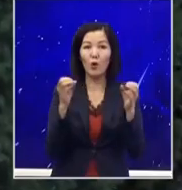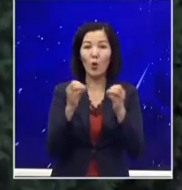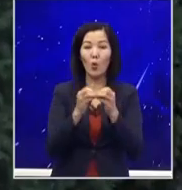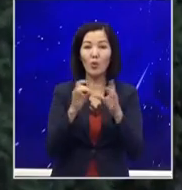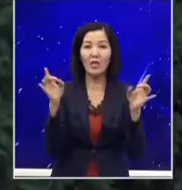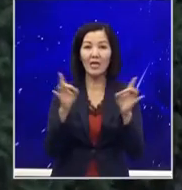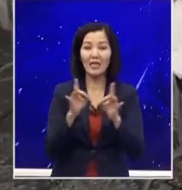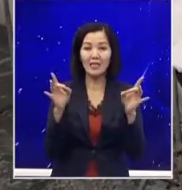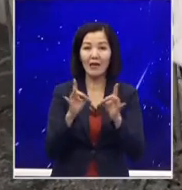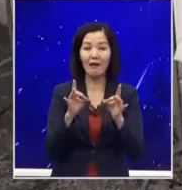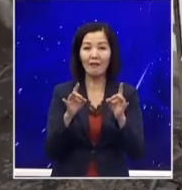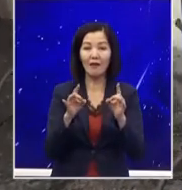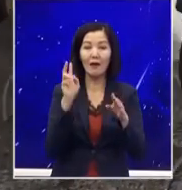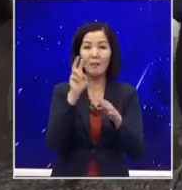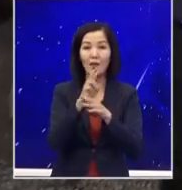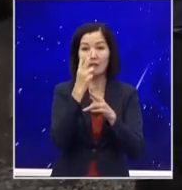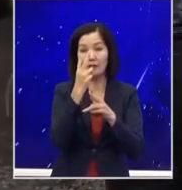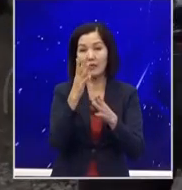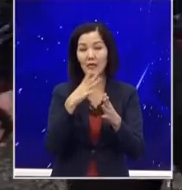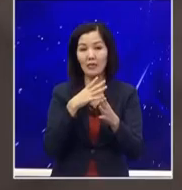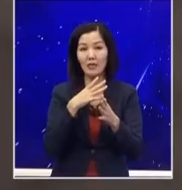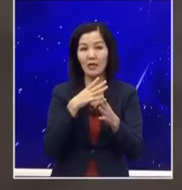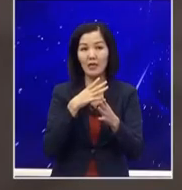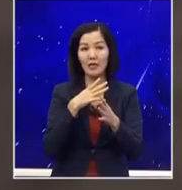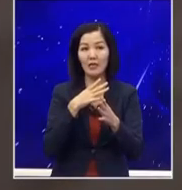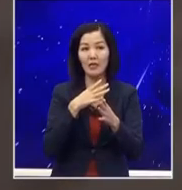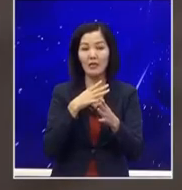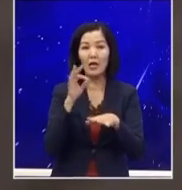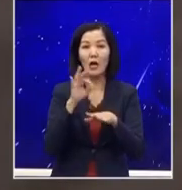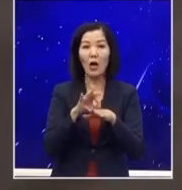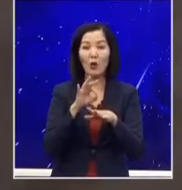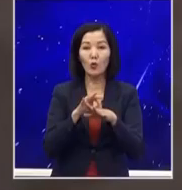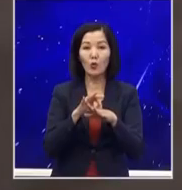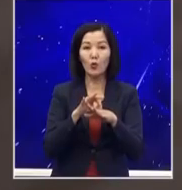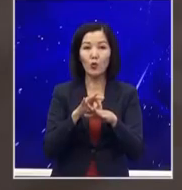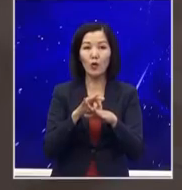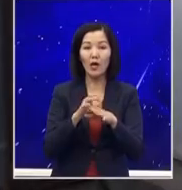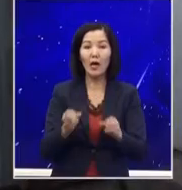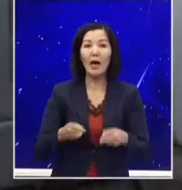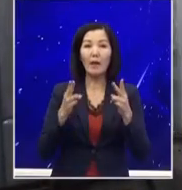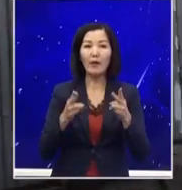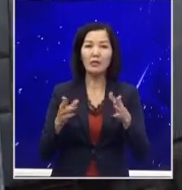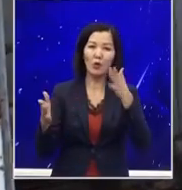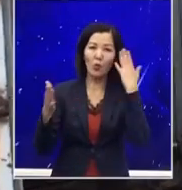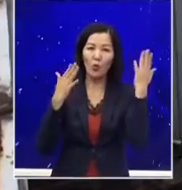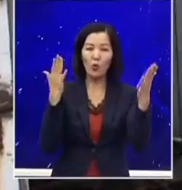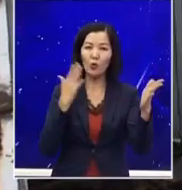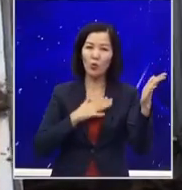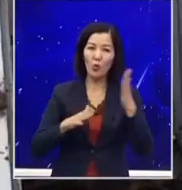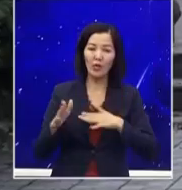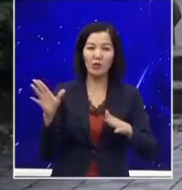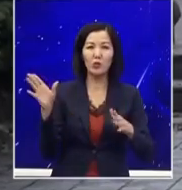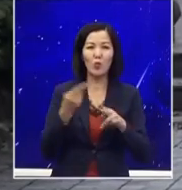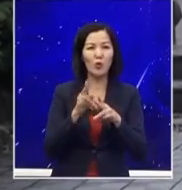аса ресторан кафені аралап қайтты. Есіктен ентелеген індетке қарамастан бәрінде той, қуаныш. Алайда ертеңгі